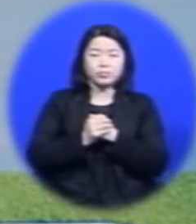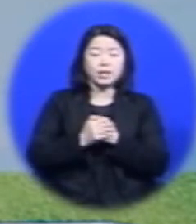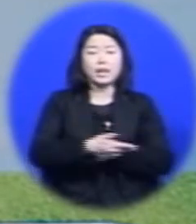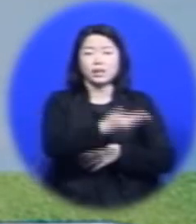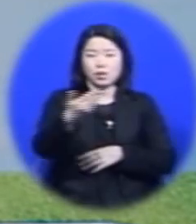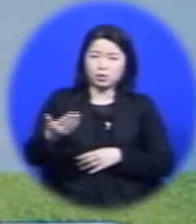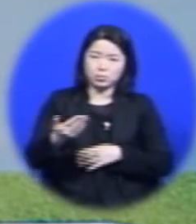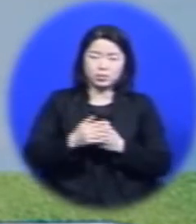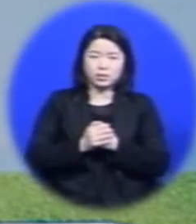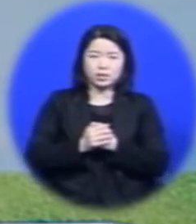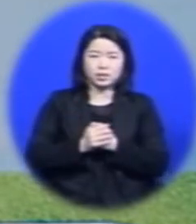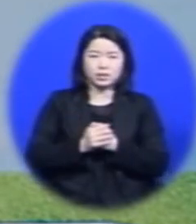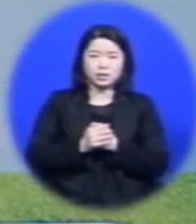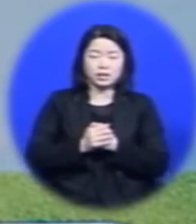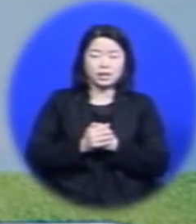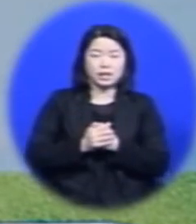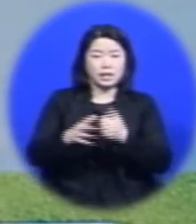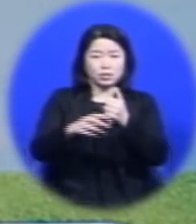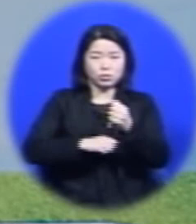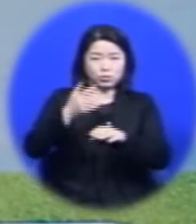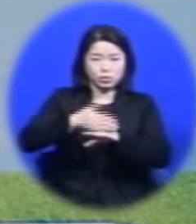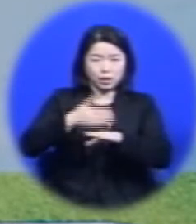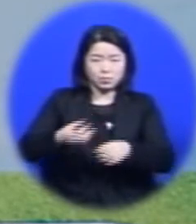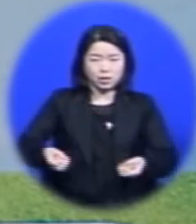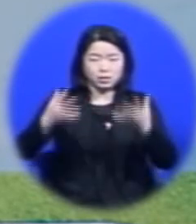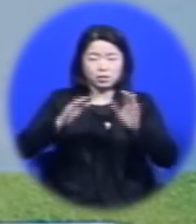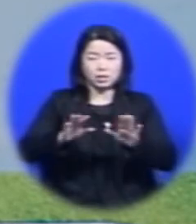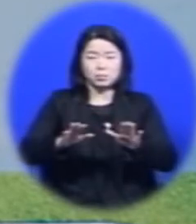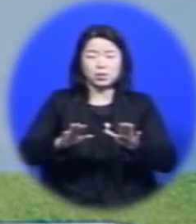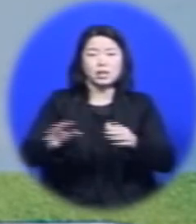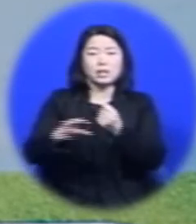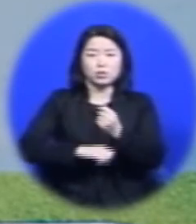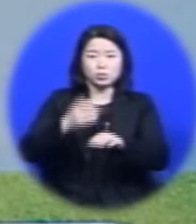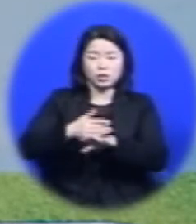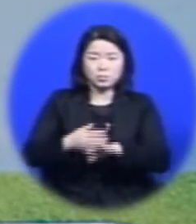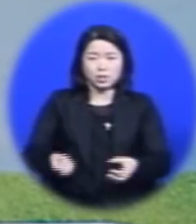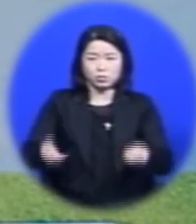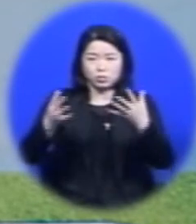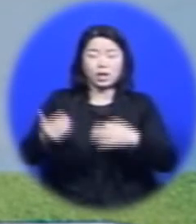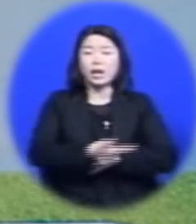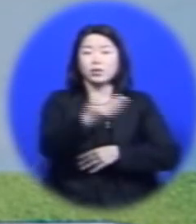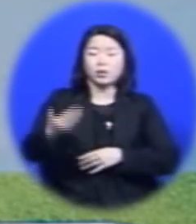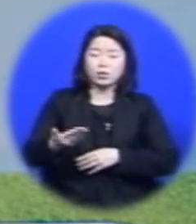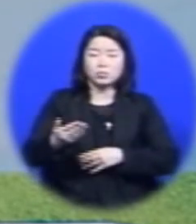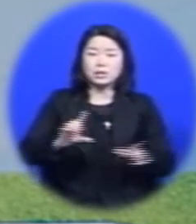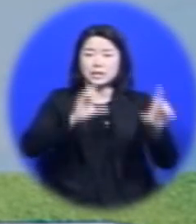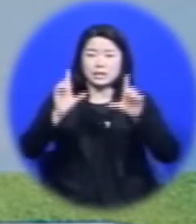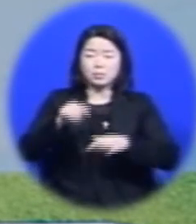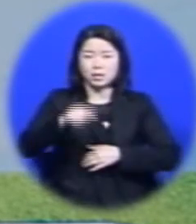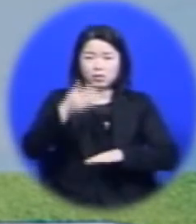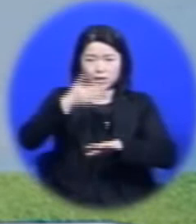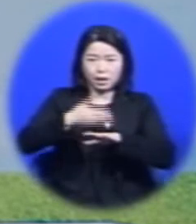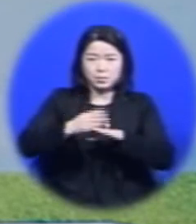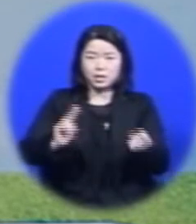여러분 추수감사절 이번 주 수감자 주 1회 여러분의 삶에도 이런 감사 기적이